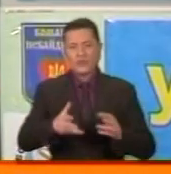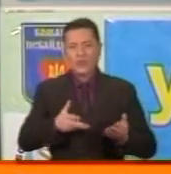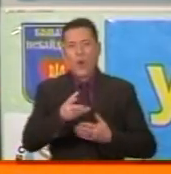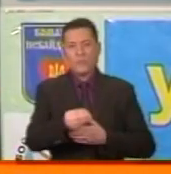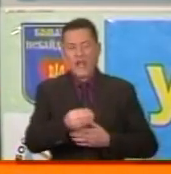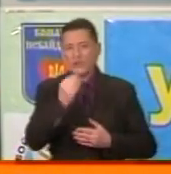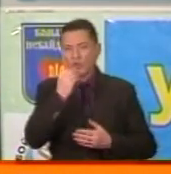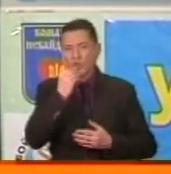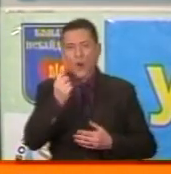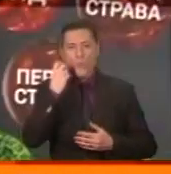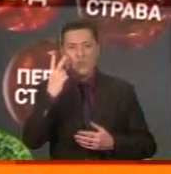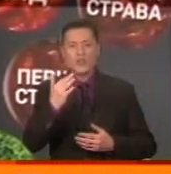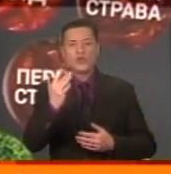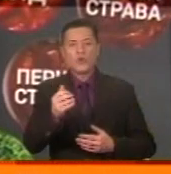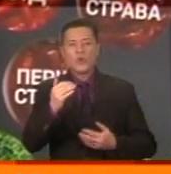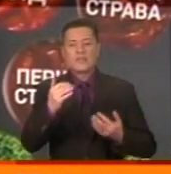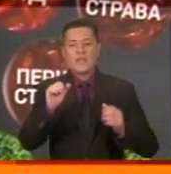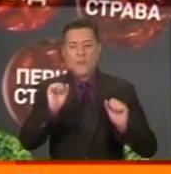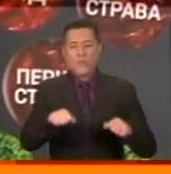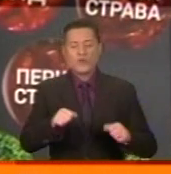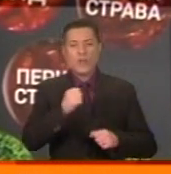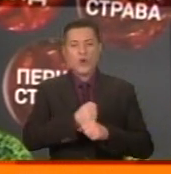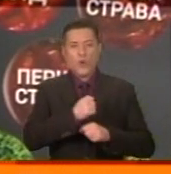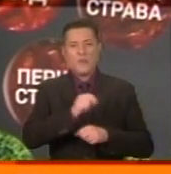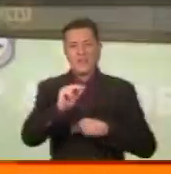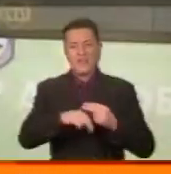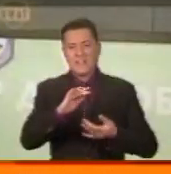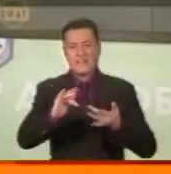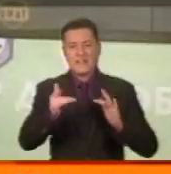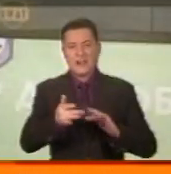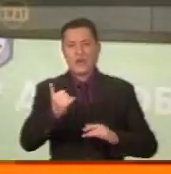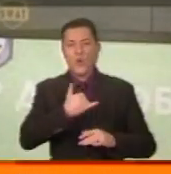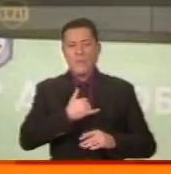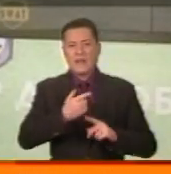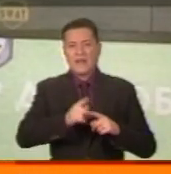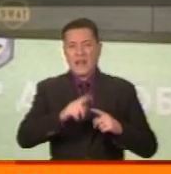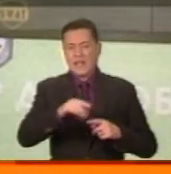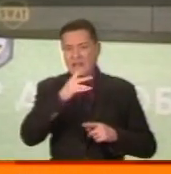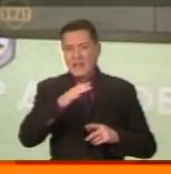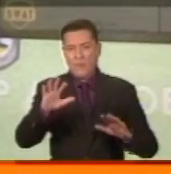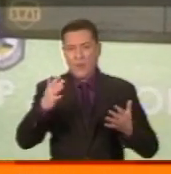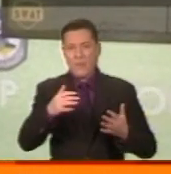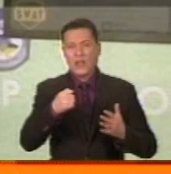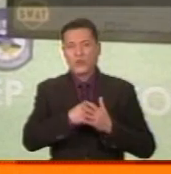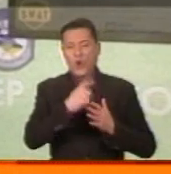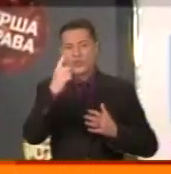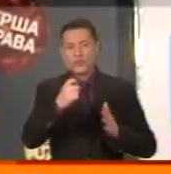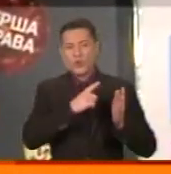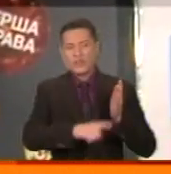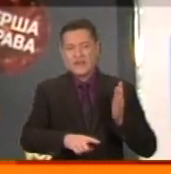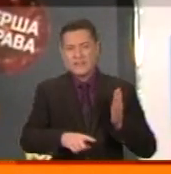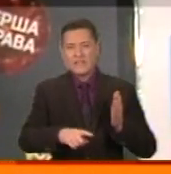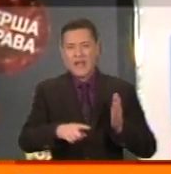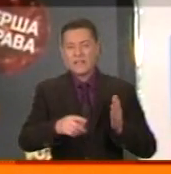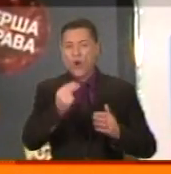обіди Хто скільки може роблять це навіть через інтернет от у мене на даний момент десь до 160 обідів є